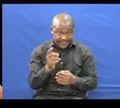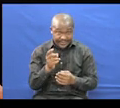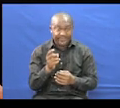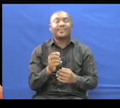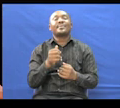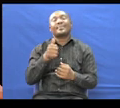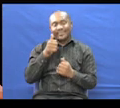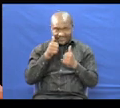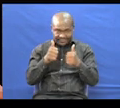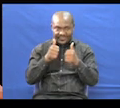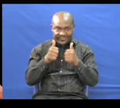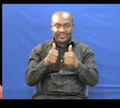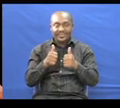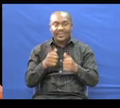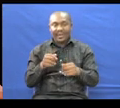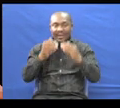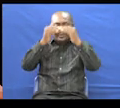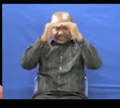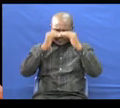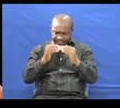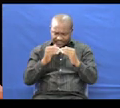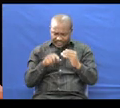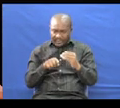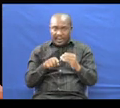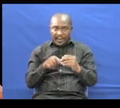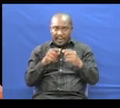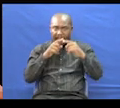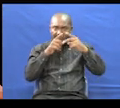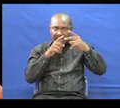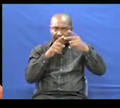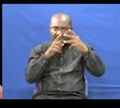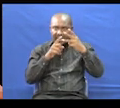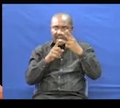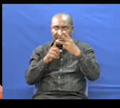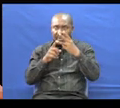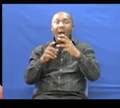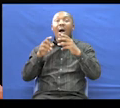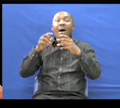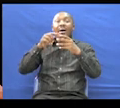moja, mbili, tatu. Aha, vema kabisa. Vingapi vimewekwa kivuli?